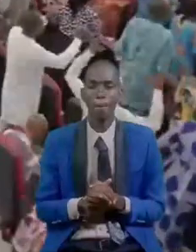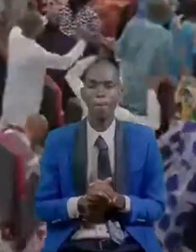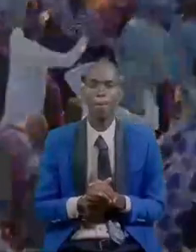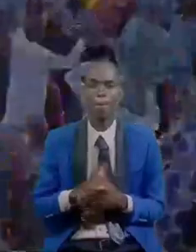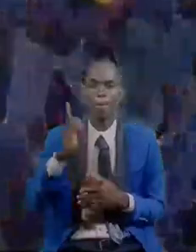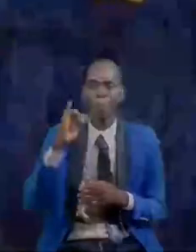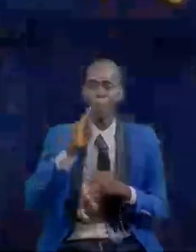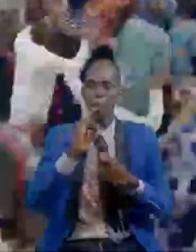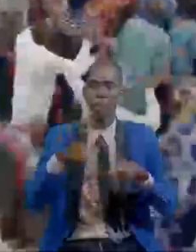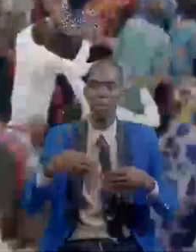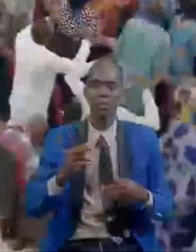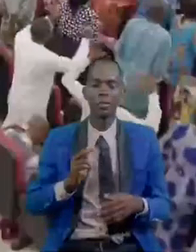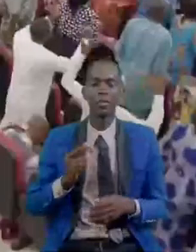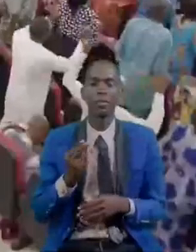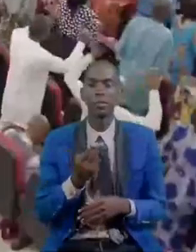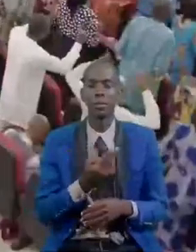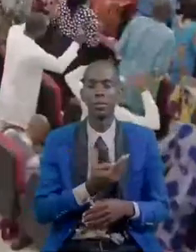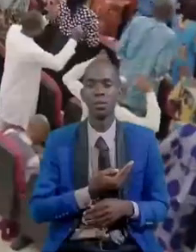Il nous donne